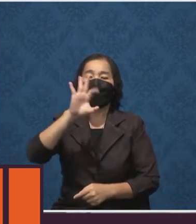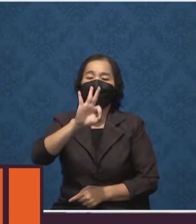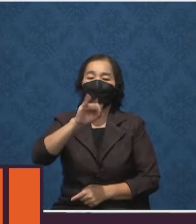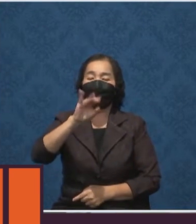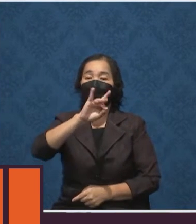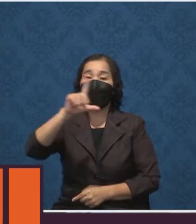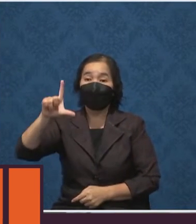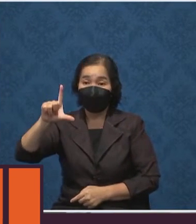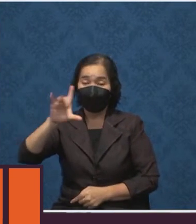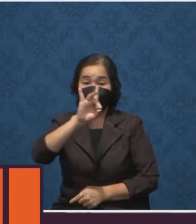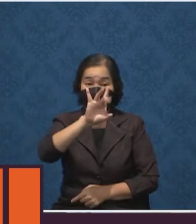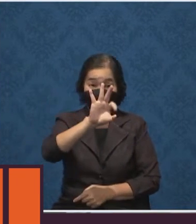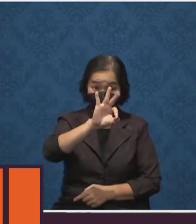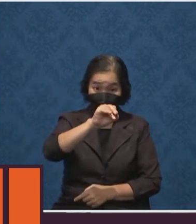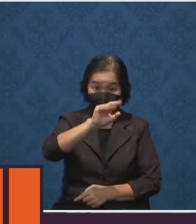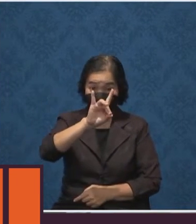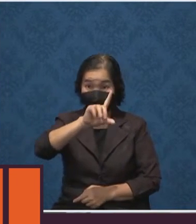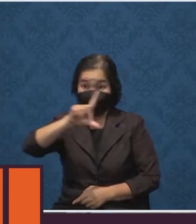นะนทรทานทดอย่ใใก่อน